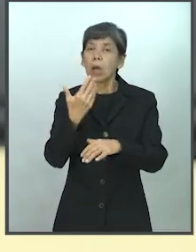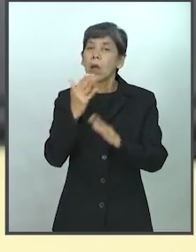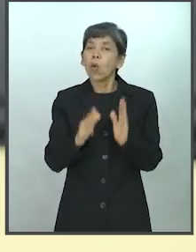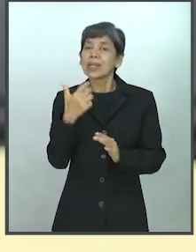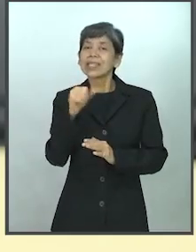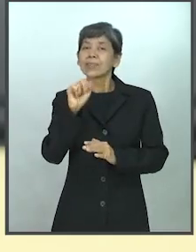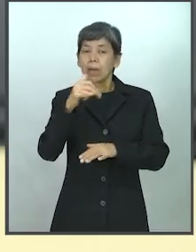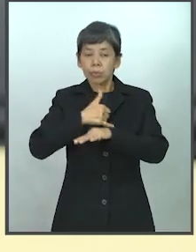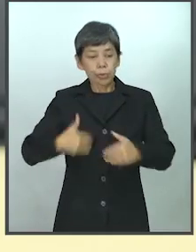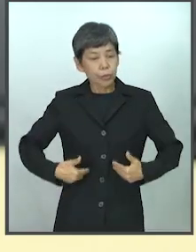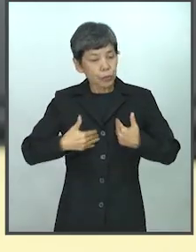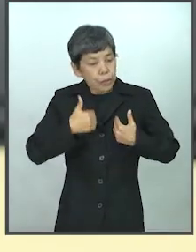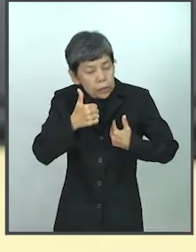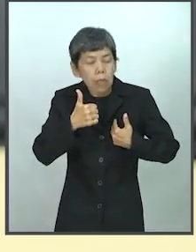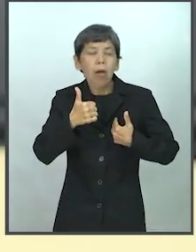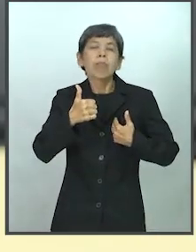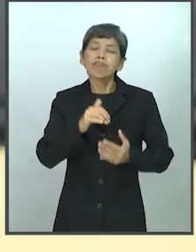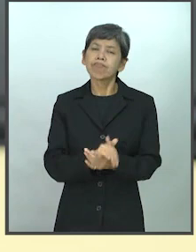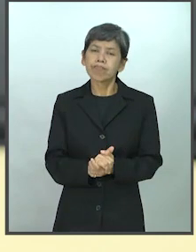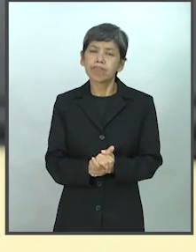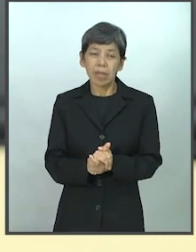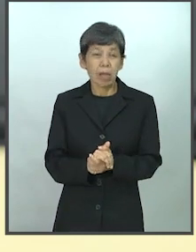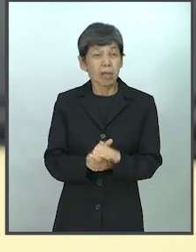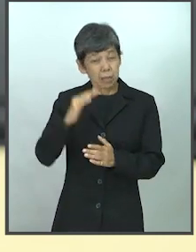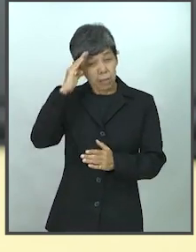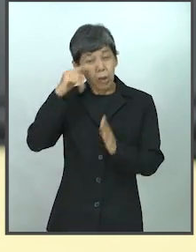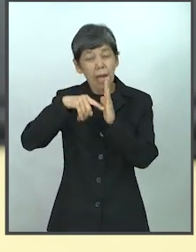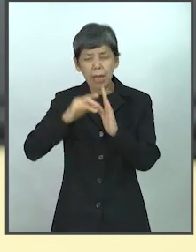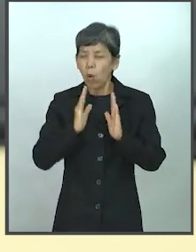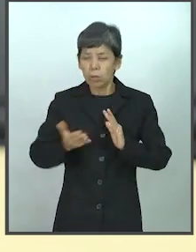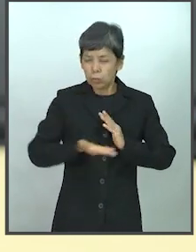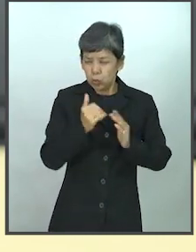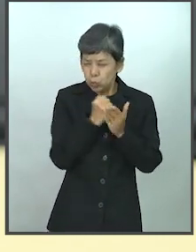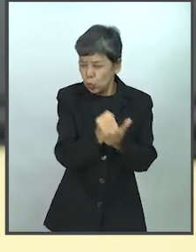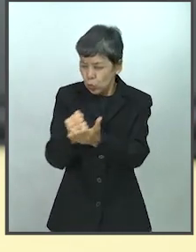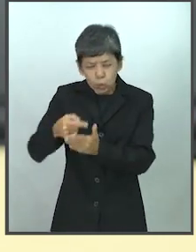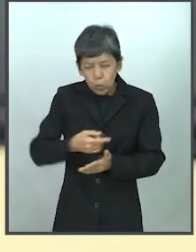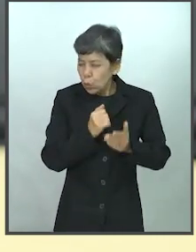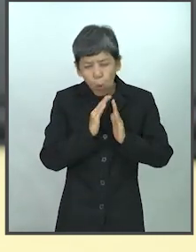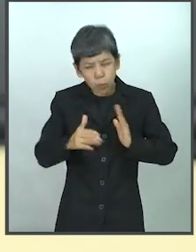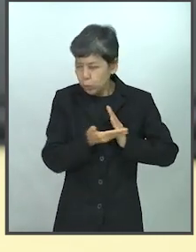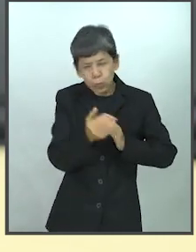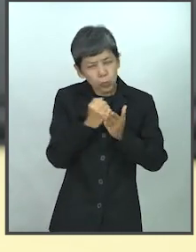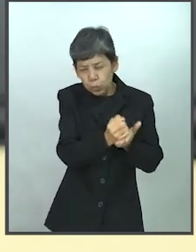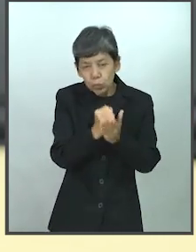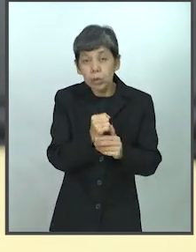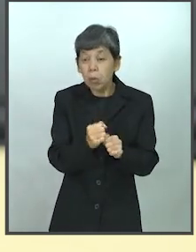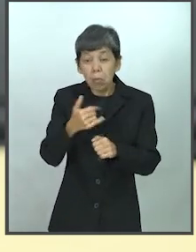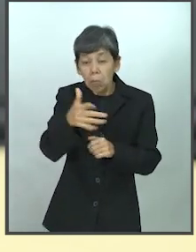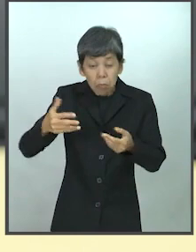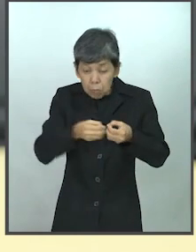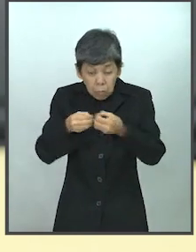ชีวิตเนี่ยรอดออกมาแต่จริงๆไม่ใช่แค่พี่แซมนะคะแป้งต้องขอบคุณทุกคนที่เข้าไปช่วยในถ้ำถ้าไม่ได้ทุกค